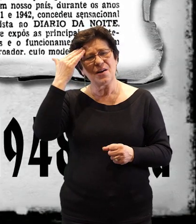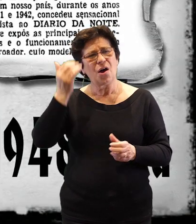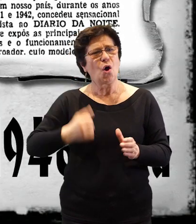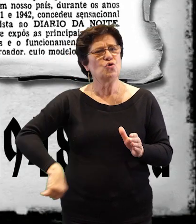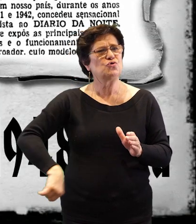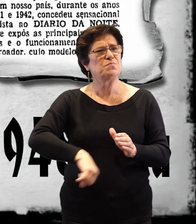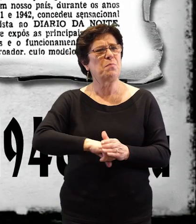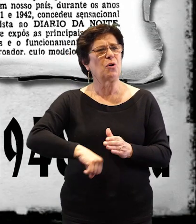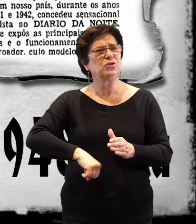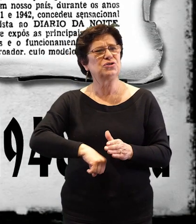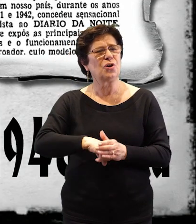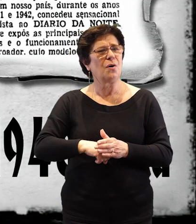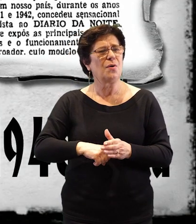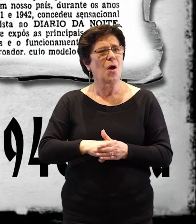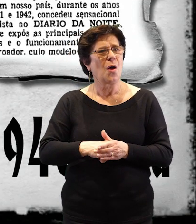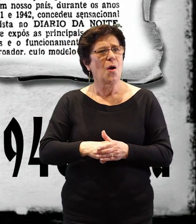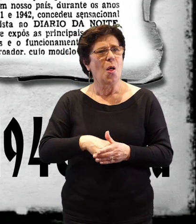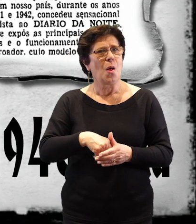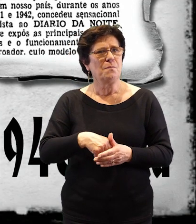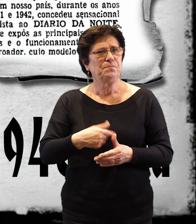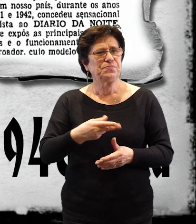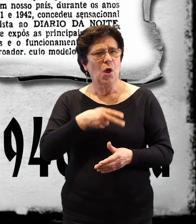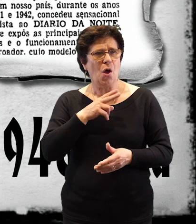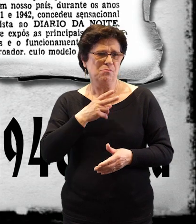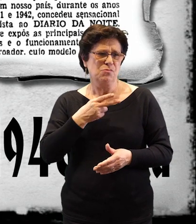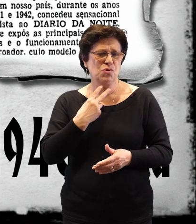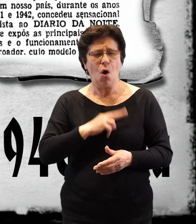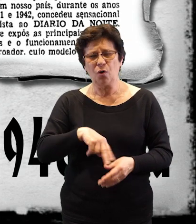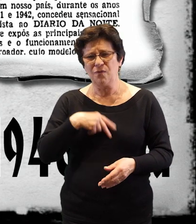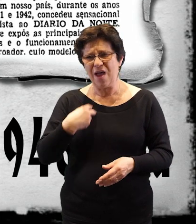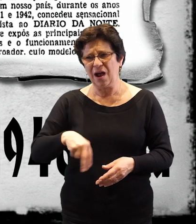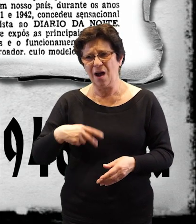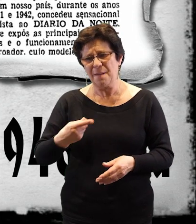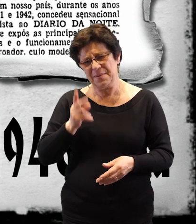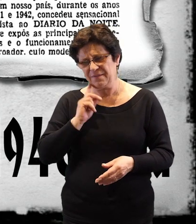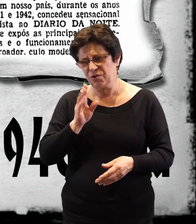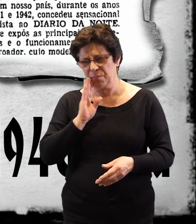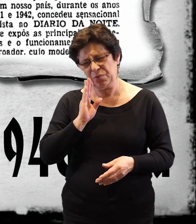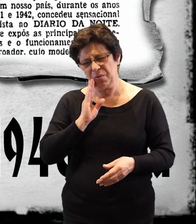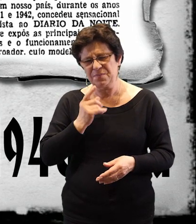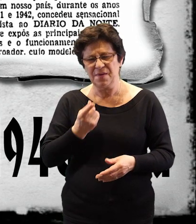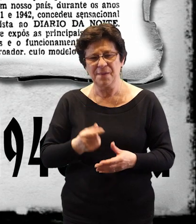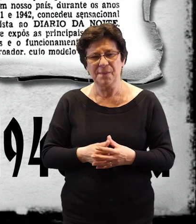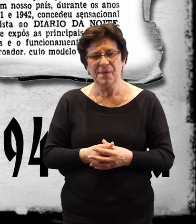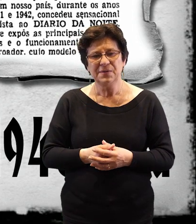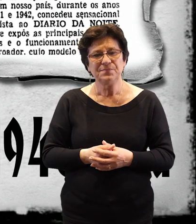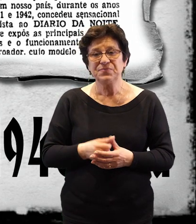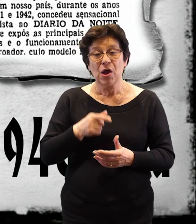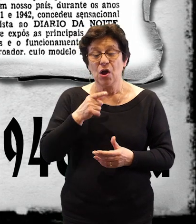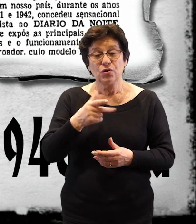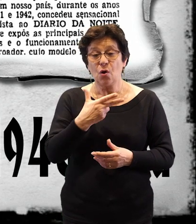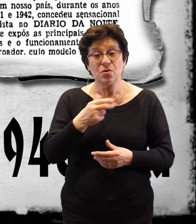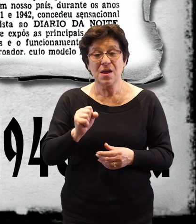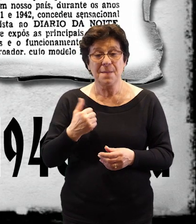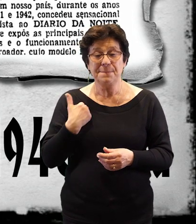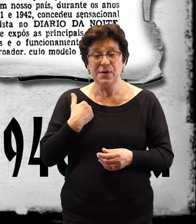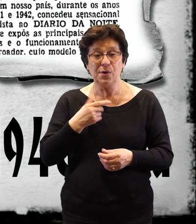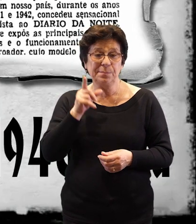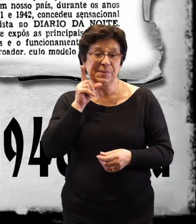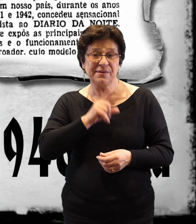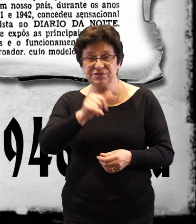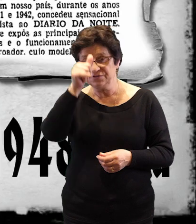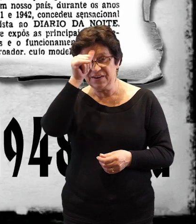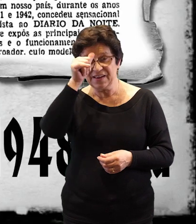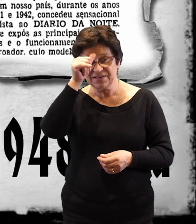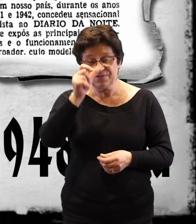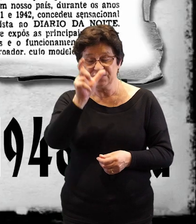nie pamiętam, chyba norweskiego albo duńskiego. Identycznie się nazywał, ale to nie było prawdziwe nazwisko tego konstruktora,